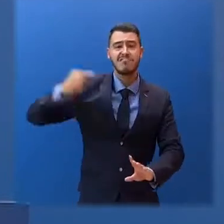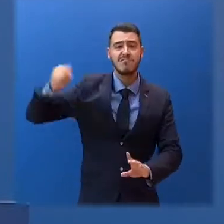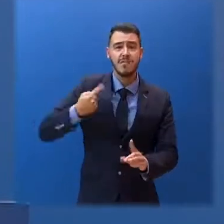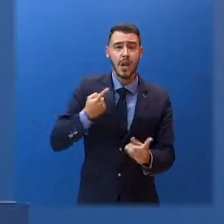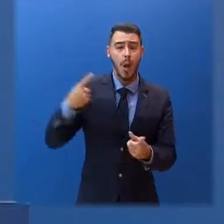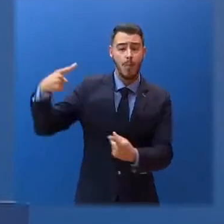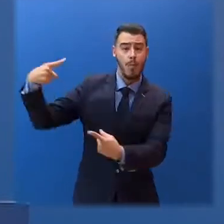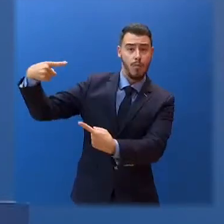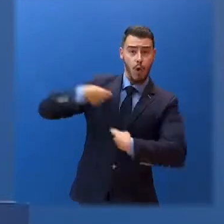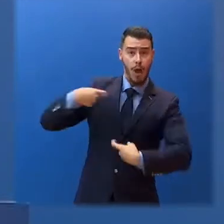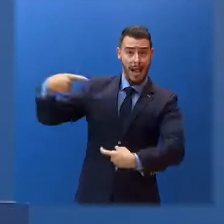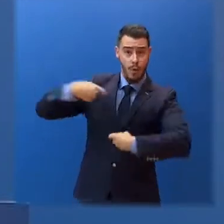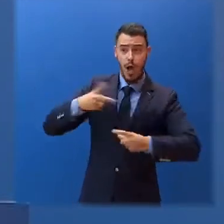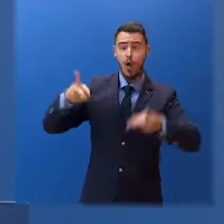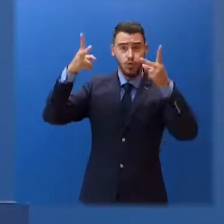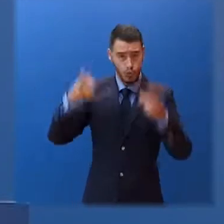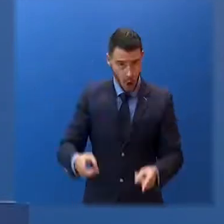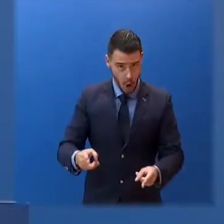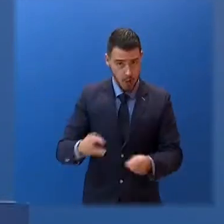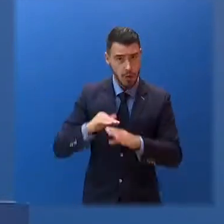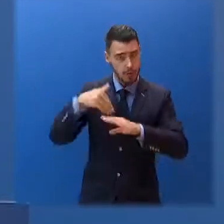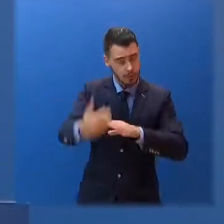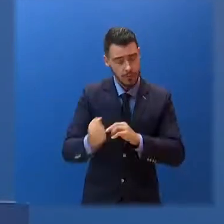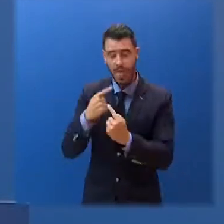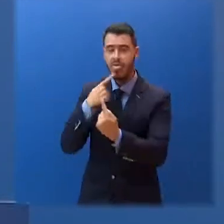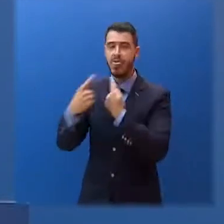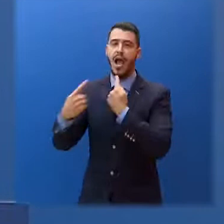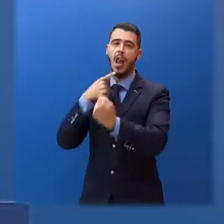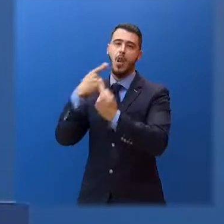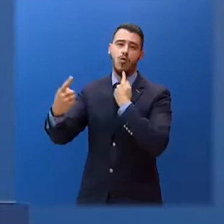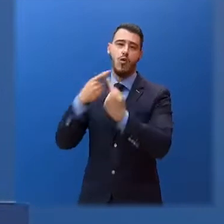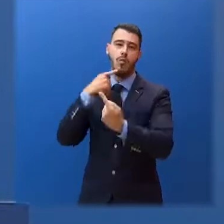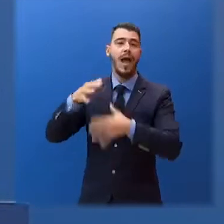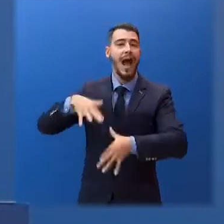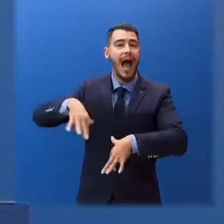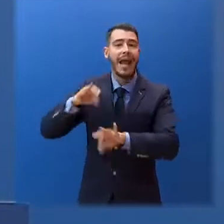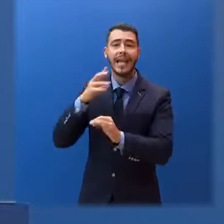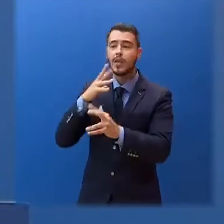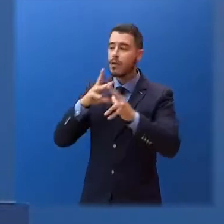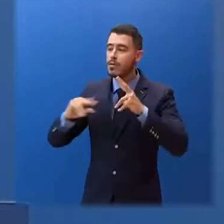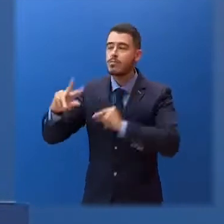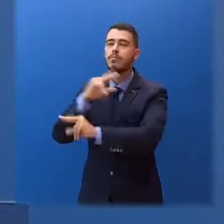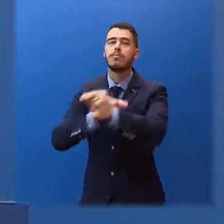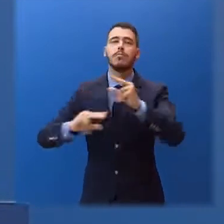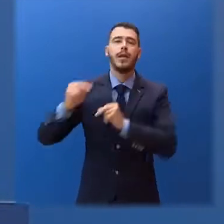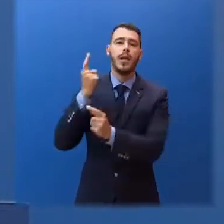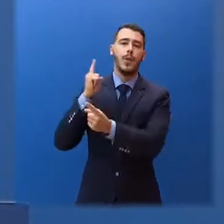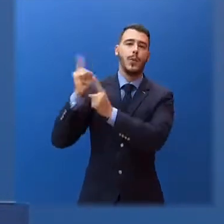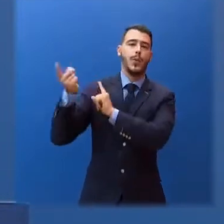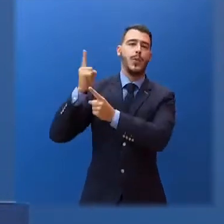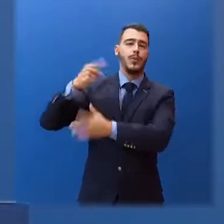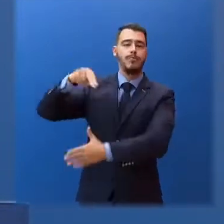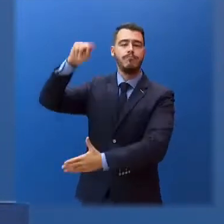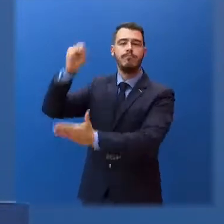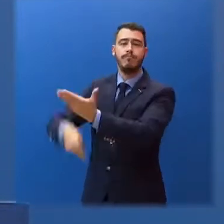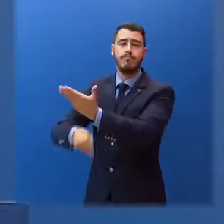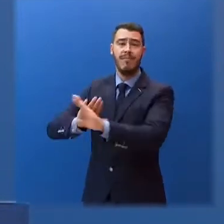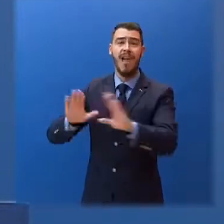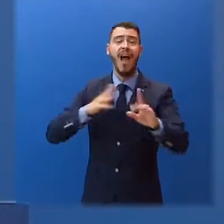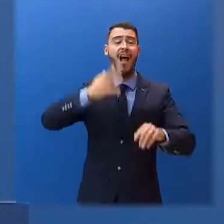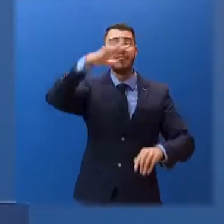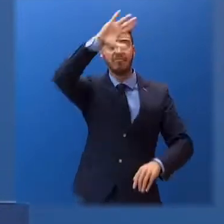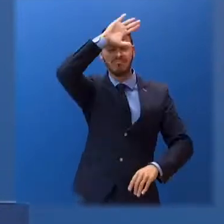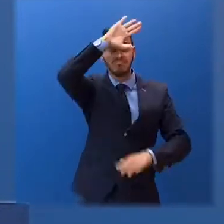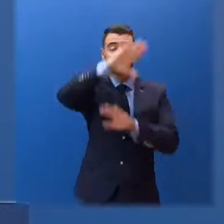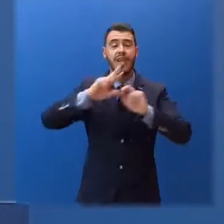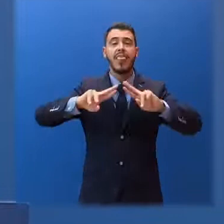συζητήσεις. Σταματούν οι απειλές, αρχίζουν διερευνητικές επαφές. Πάντοτε βέβαια, με βάση το διεθνές δίκαιο και